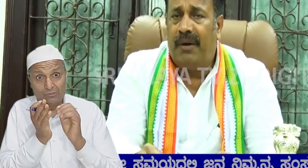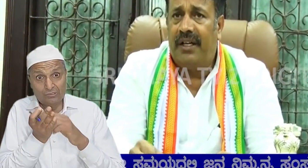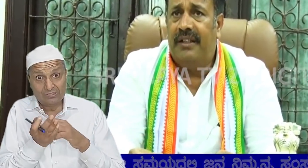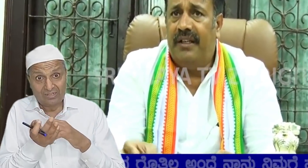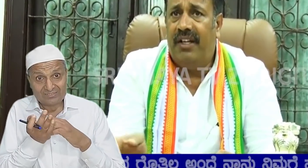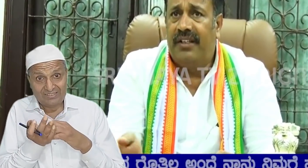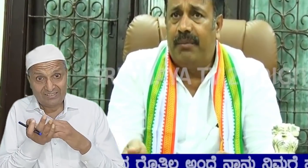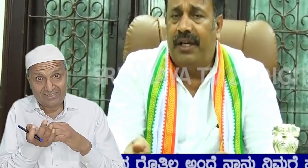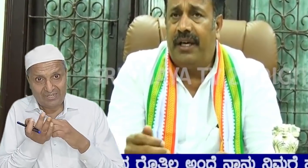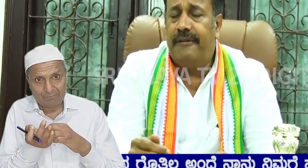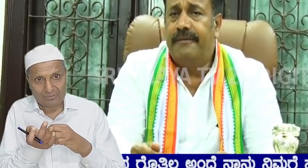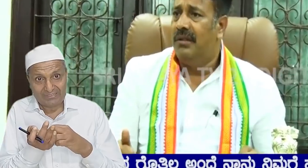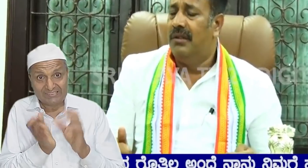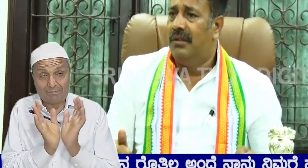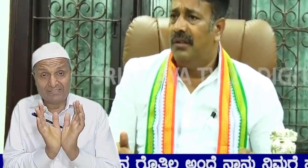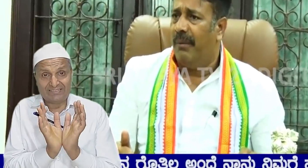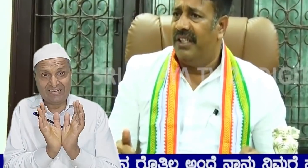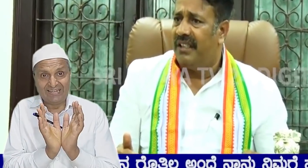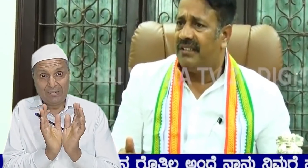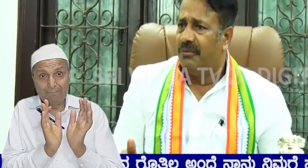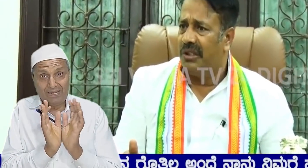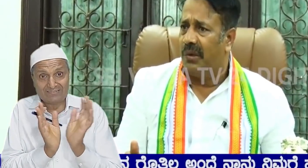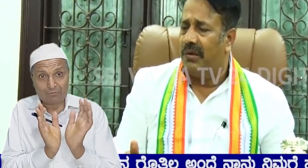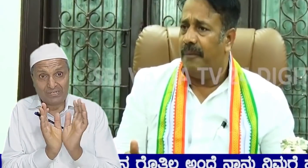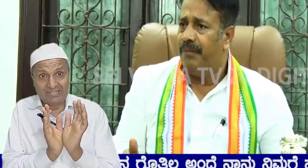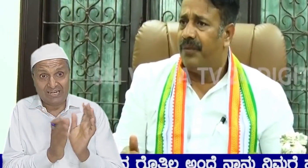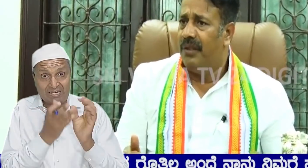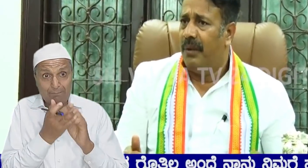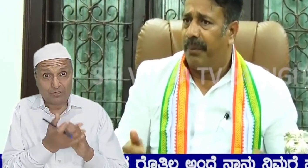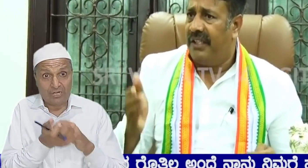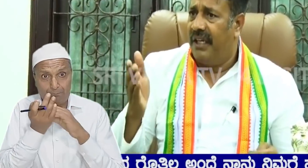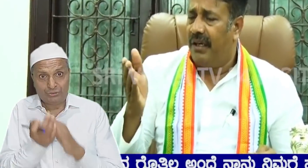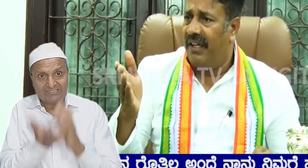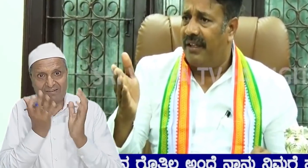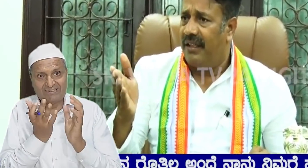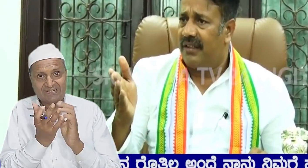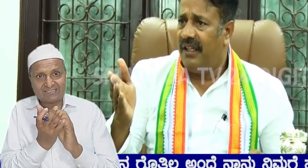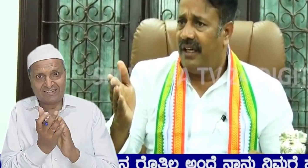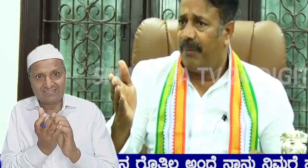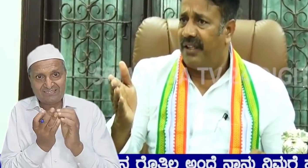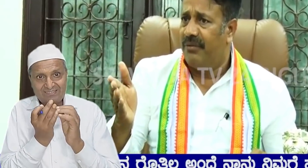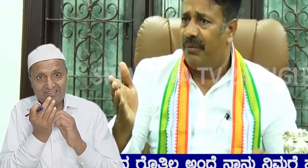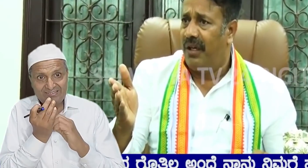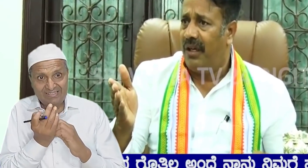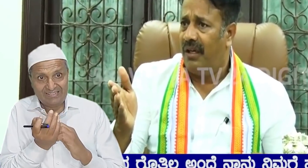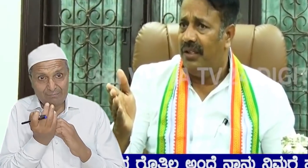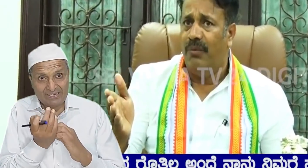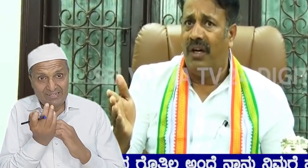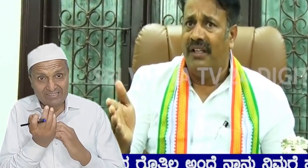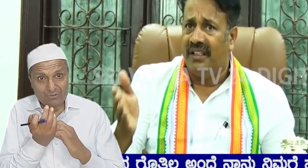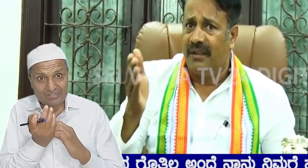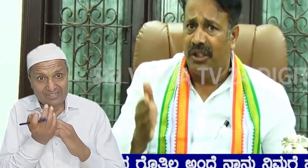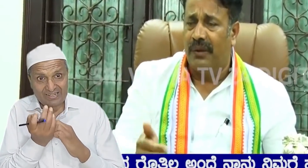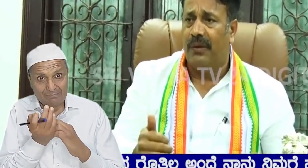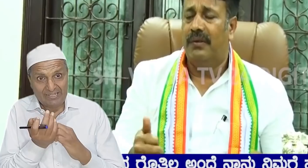दिखाया, असली गलती रिपोर्टर की थी, जवाब ये दे देते हैं। मैंने ऐसा कुछ नहीं कहा, रिपोर्टर ने पूछा ही सवाल इस तरह से था। यही